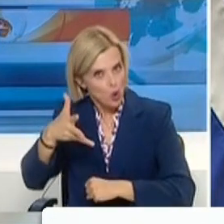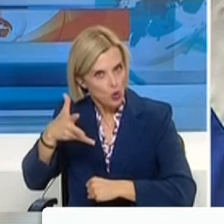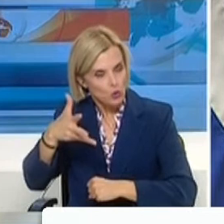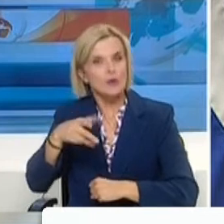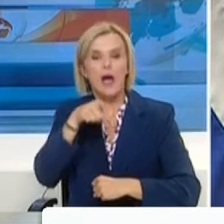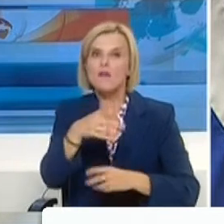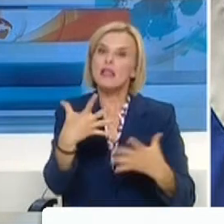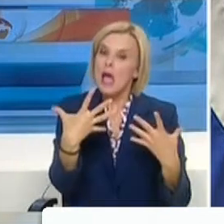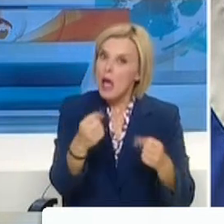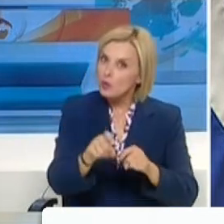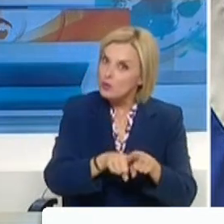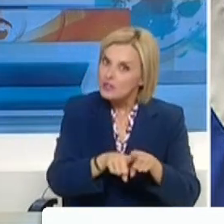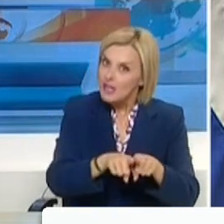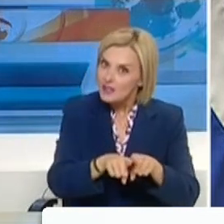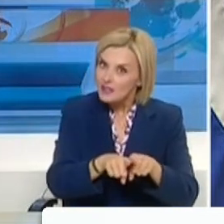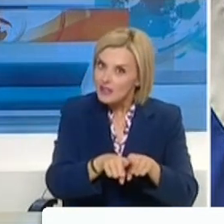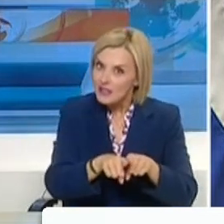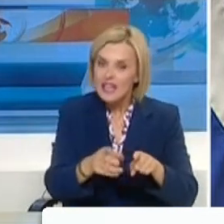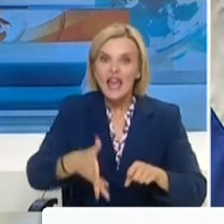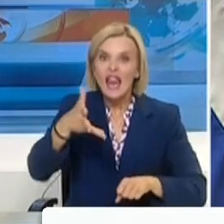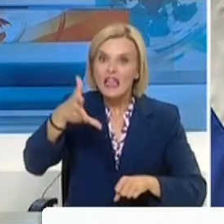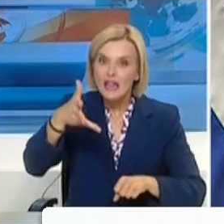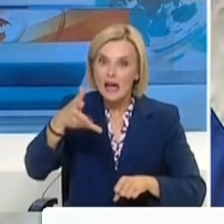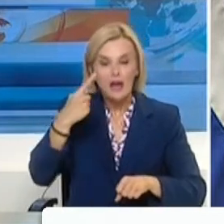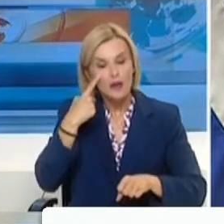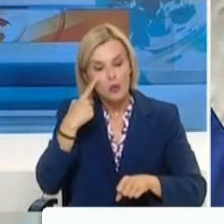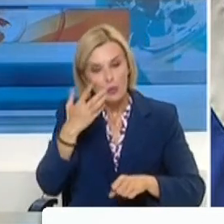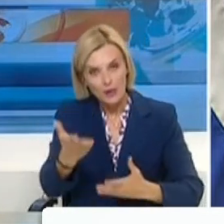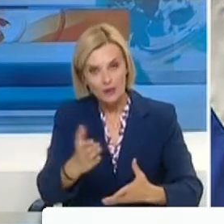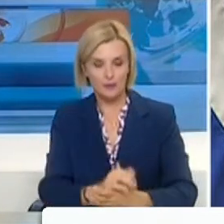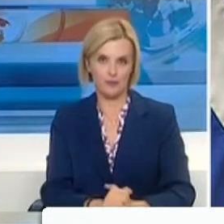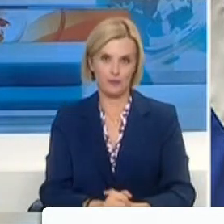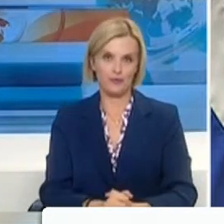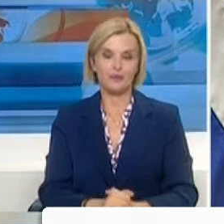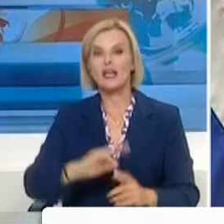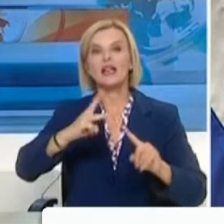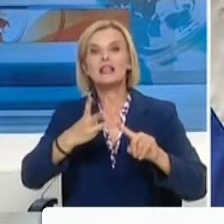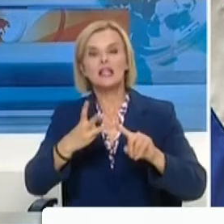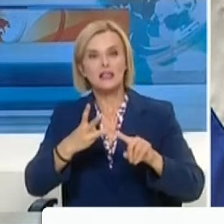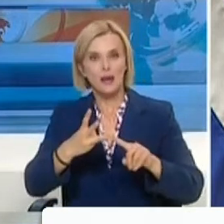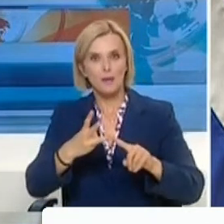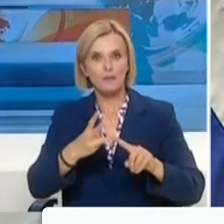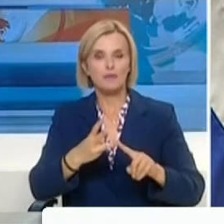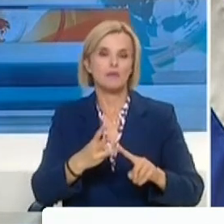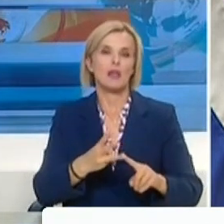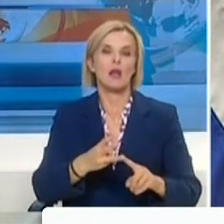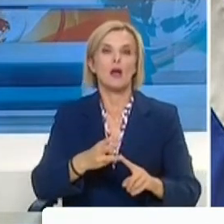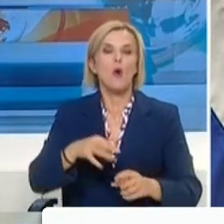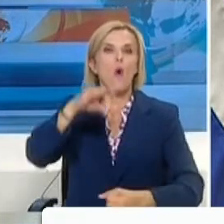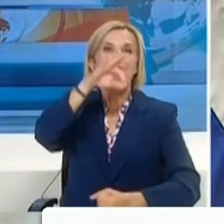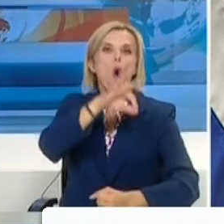το νέο κορονοϊό αφορά ακριβώς αυτές τις ηλικίες. Τρίτον, επαναλαμβανόμενη οροεπιδημιολογική μελέτη